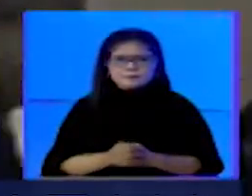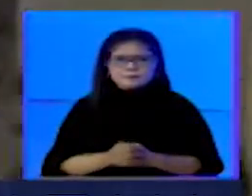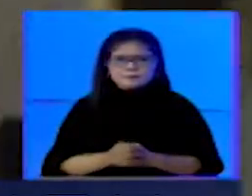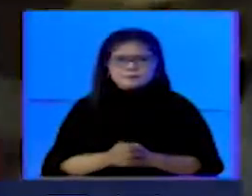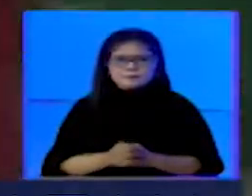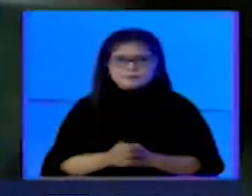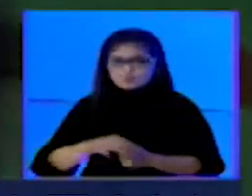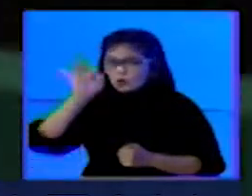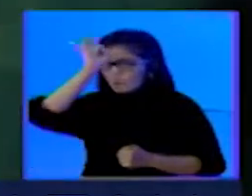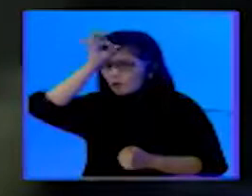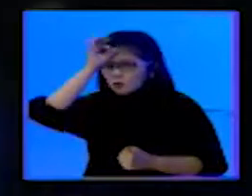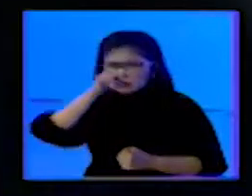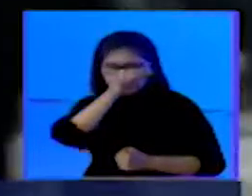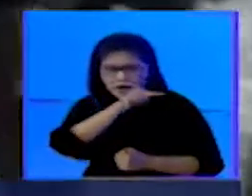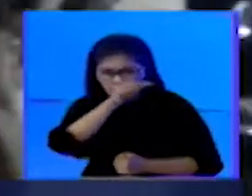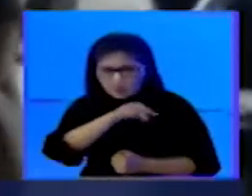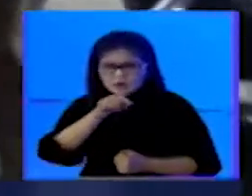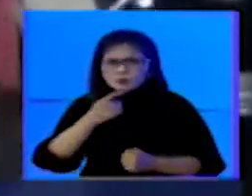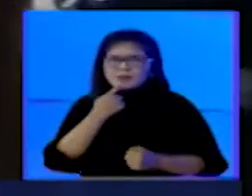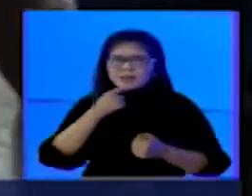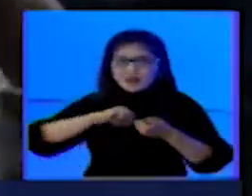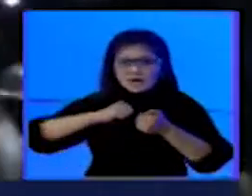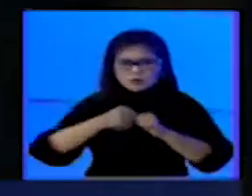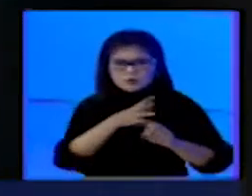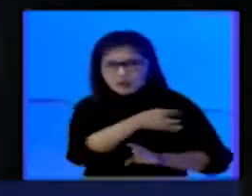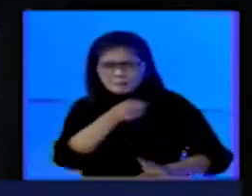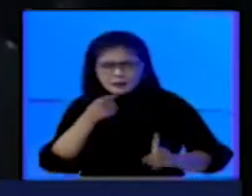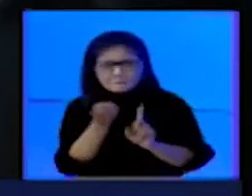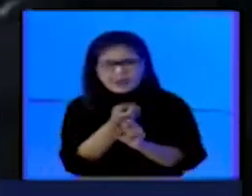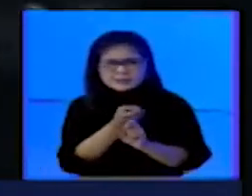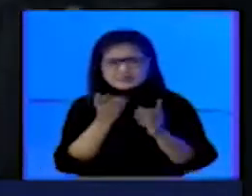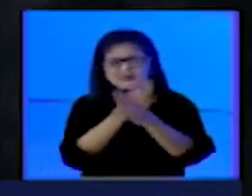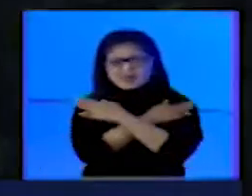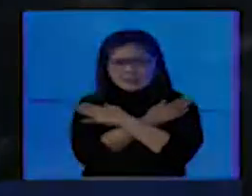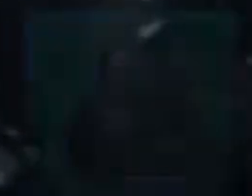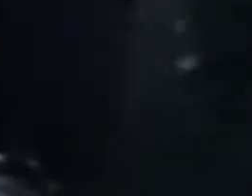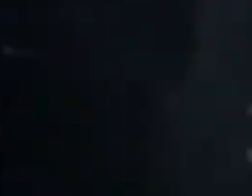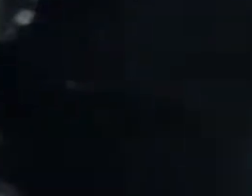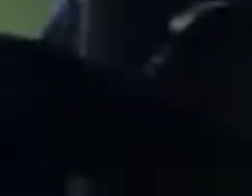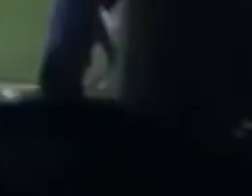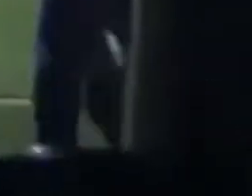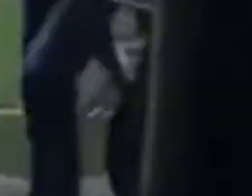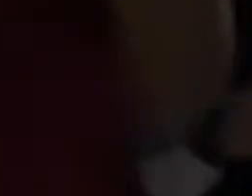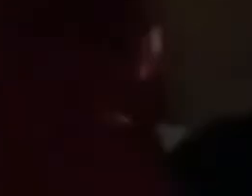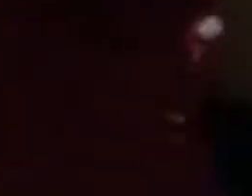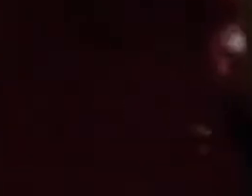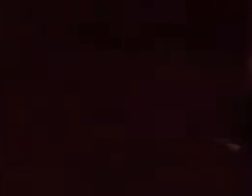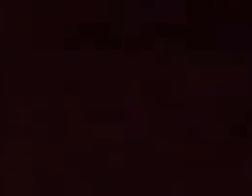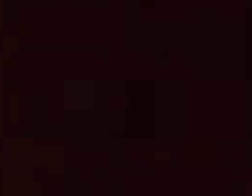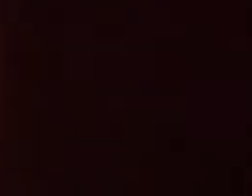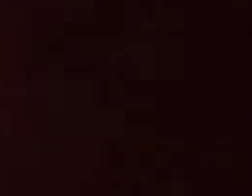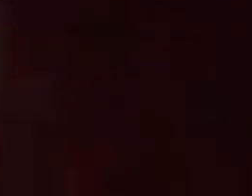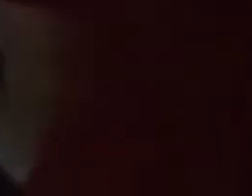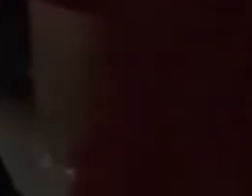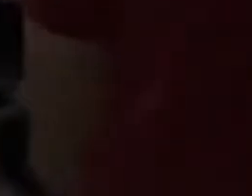Polisi terus mendalami kasus pengambilan paksa jenazah pasien COVID-19 di Makassar. Hasil pemeriksaan satu tersangka, polisi kembali mengamankan